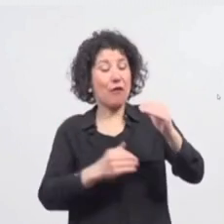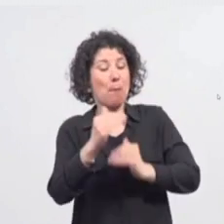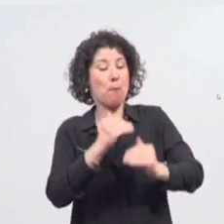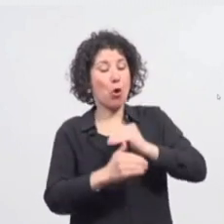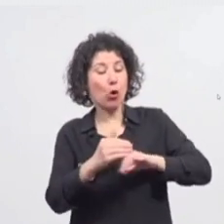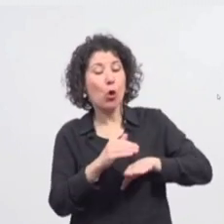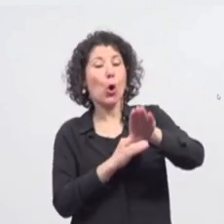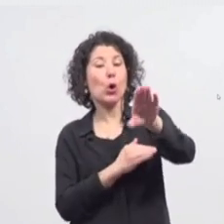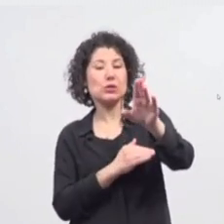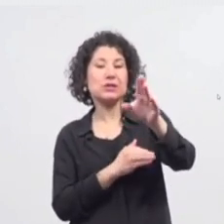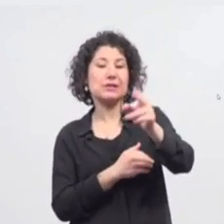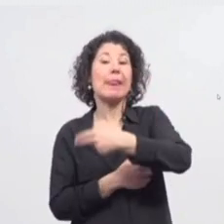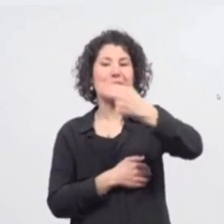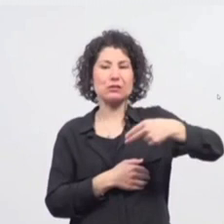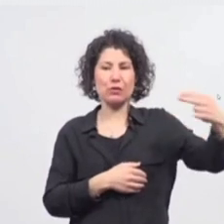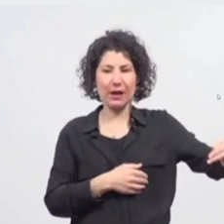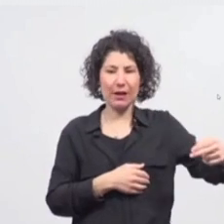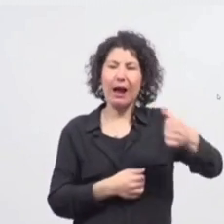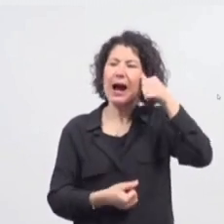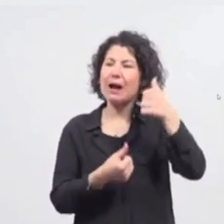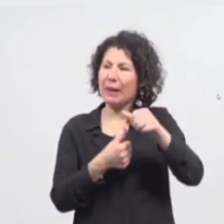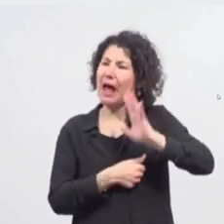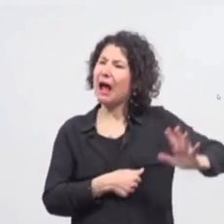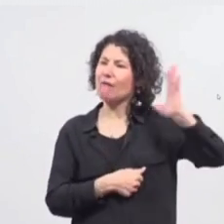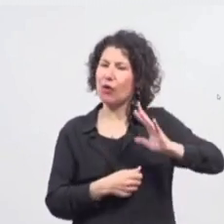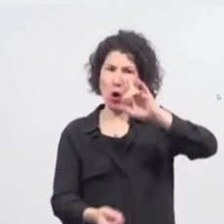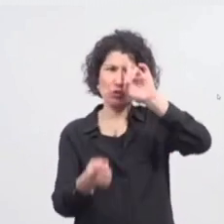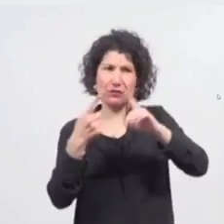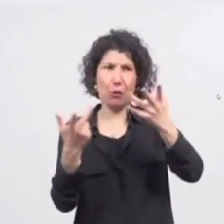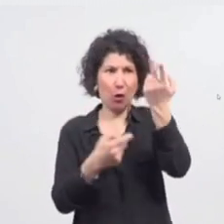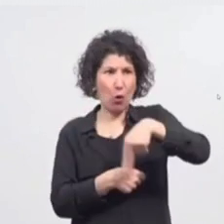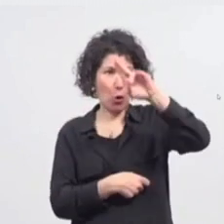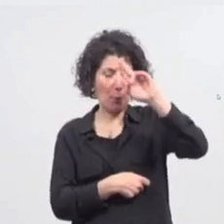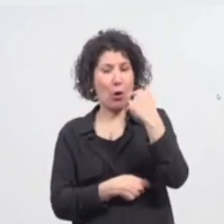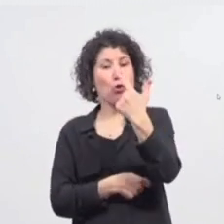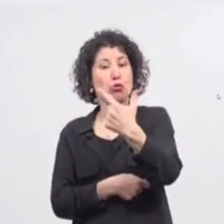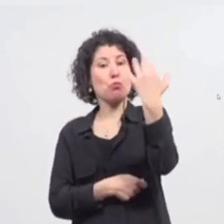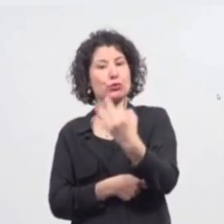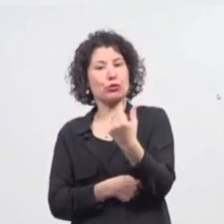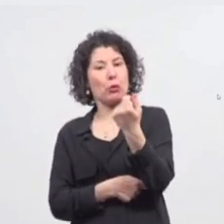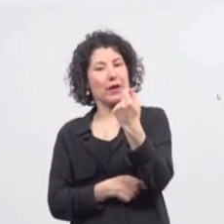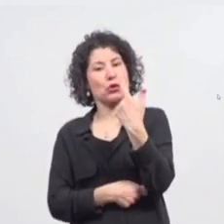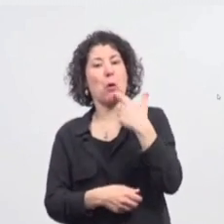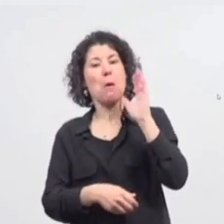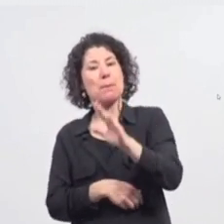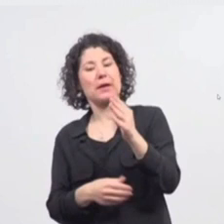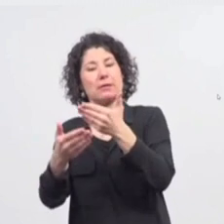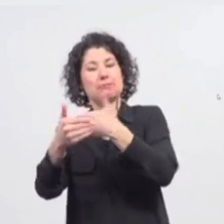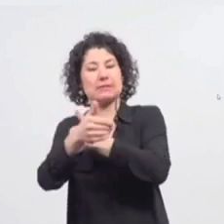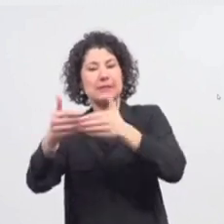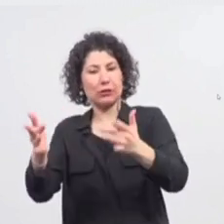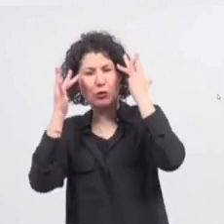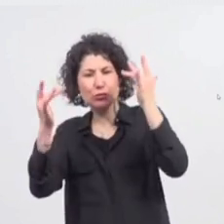premier objectif, c'était d'avoir 2% au niveau européen dédié à la culture et au secteur culturel et créatif. Aujourd'hui, nous